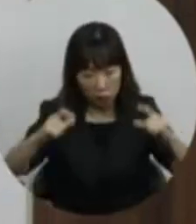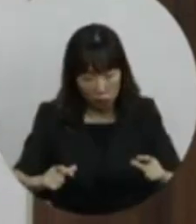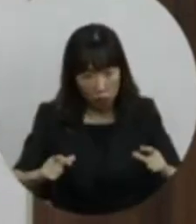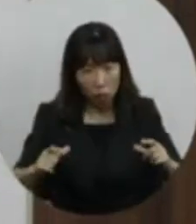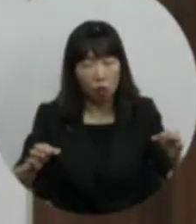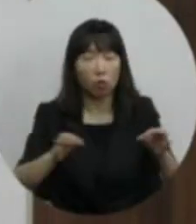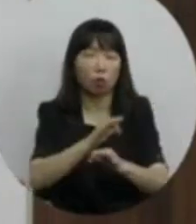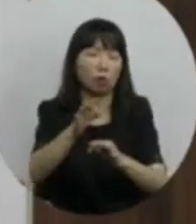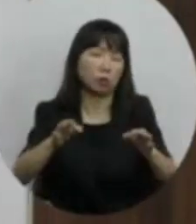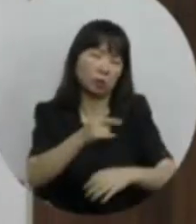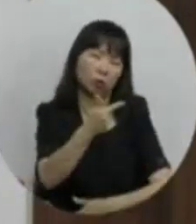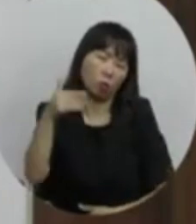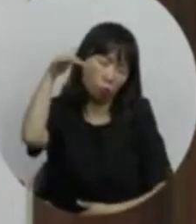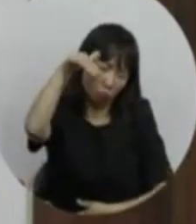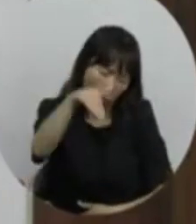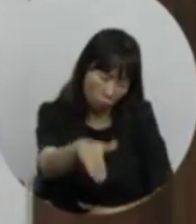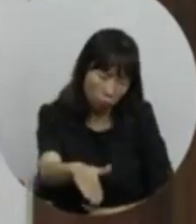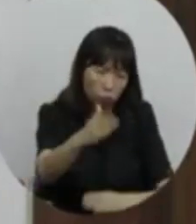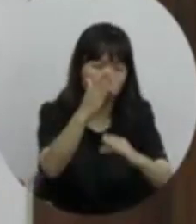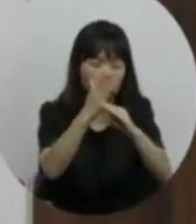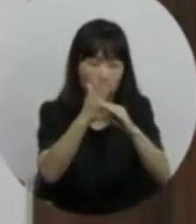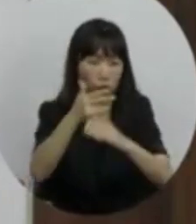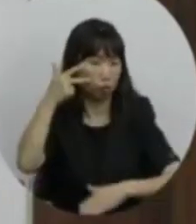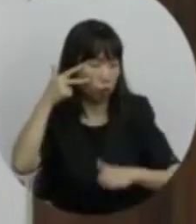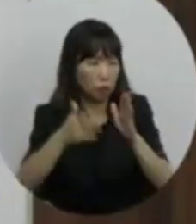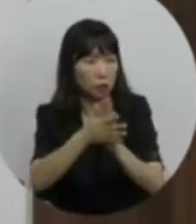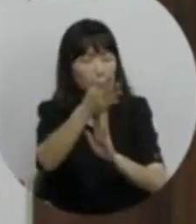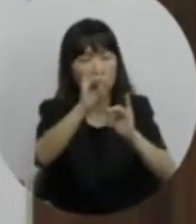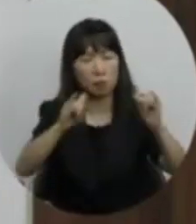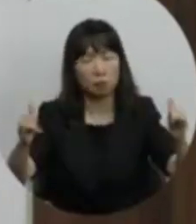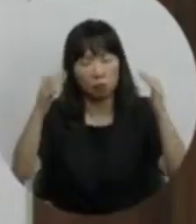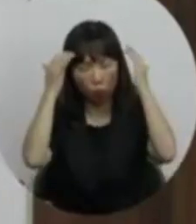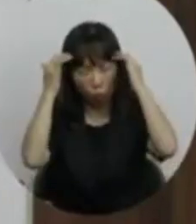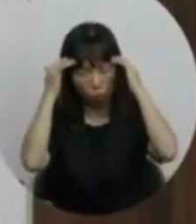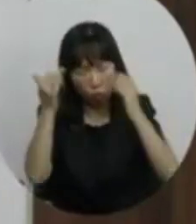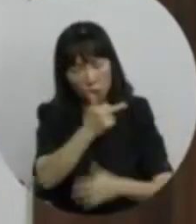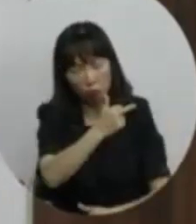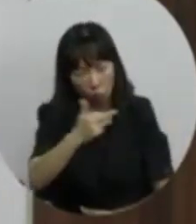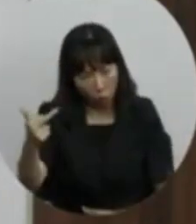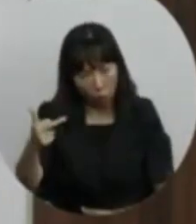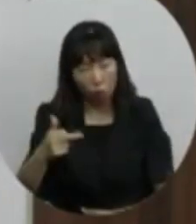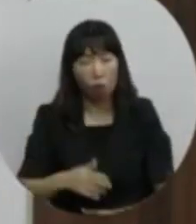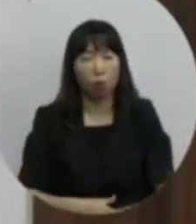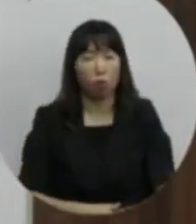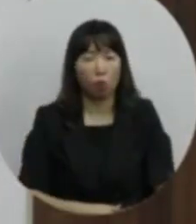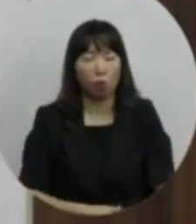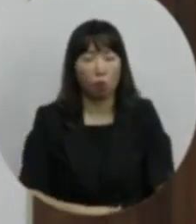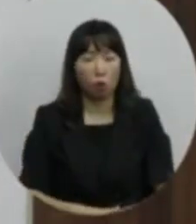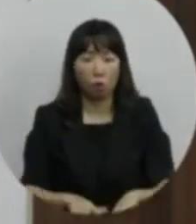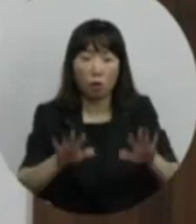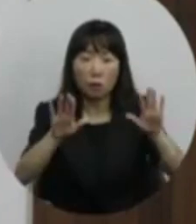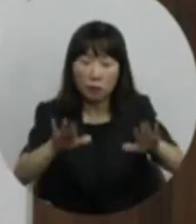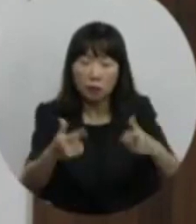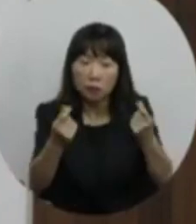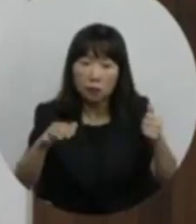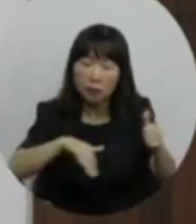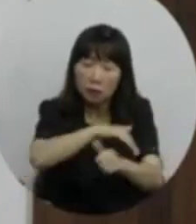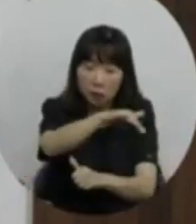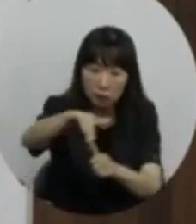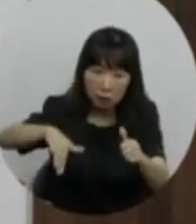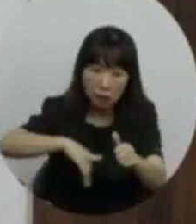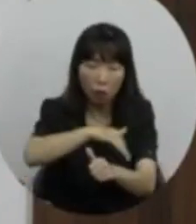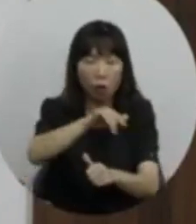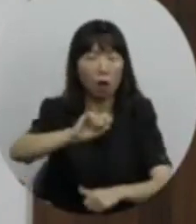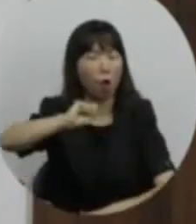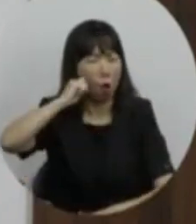침체를 면하지 못하고 있어 시민들의 고통이 큰 상황입니다. 이러한 저성장과 고물가,